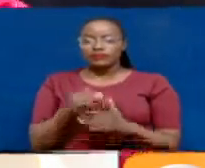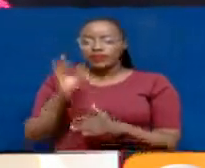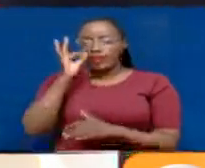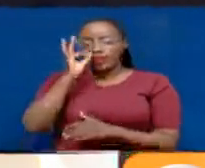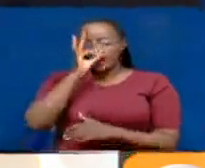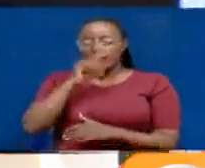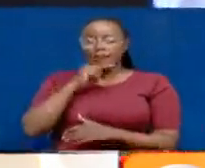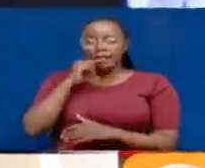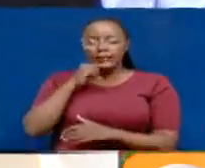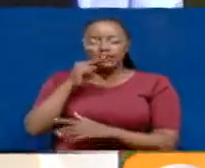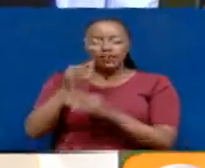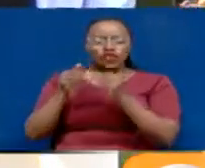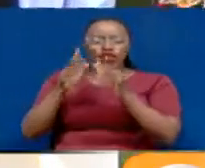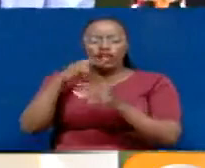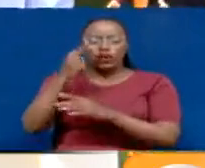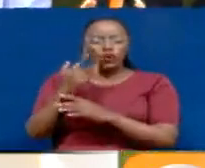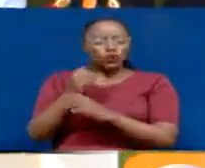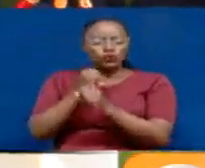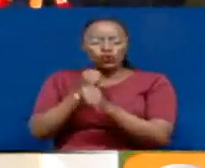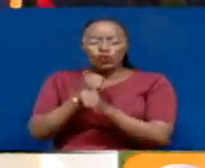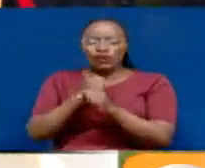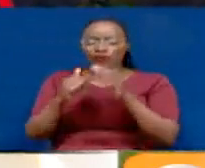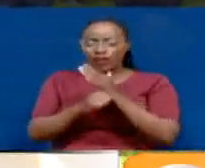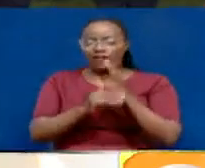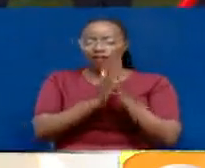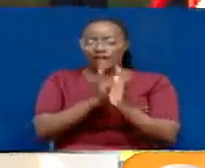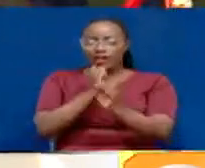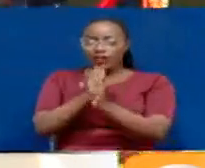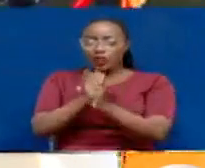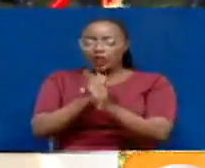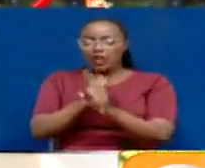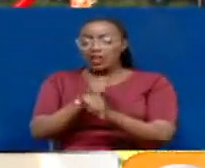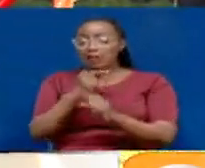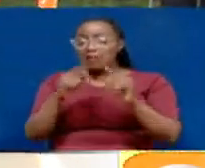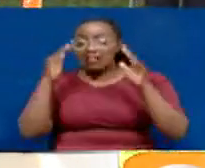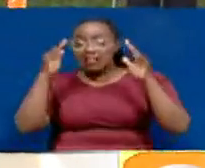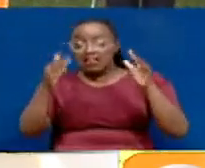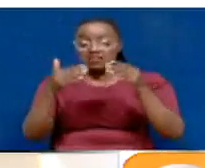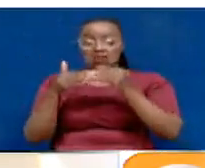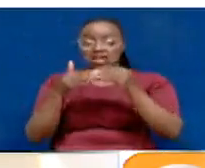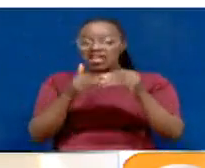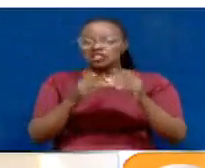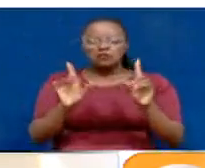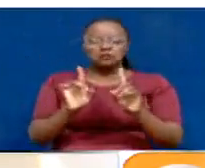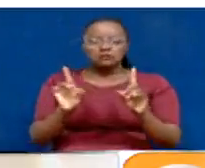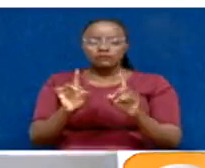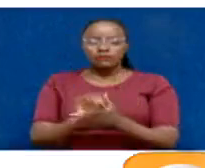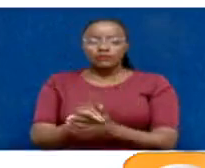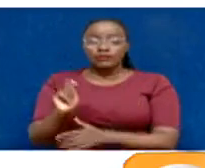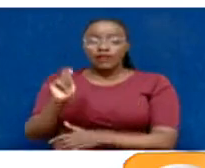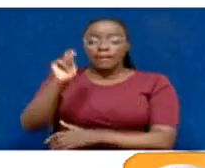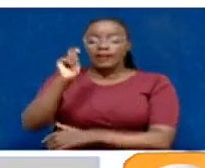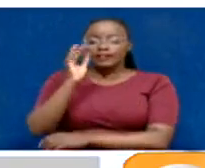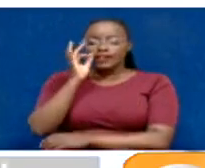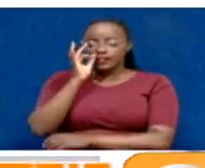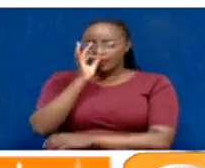Kenyatta akimtaja Kibaki kama kiongozi aliyejishughulisha sana na utendakazi na wala sio makuu ya utawala. President